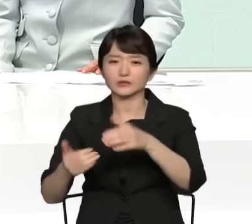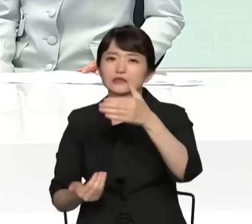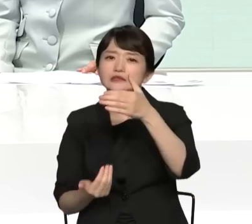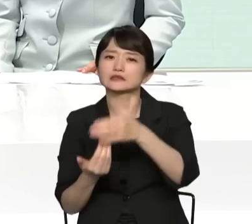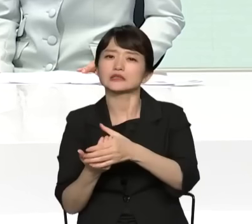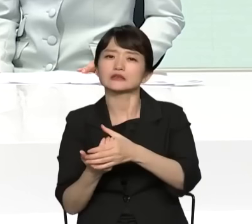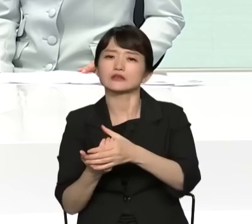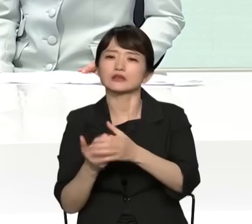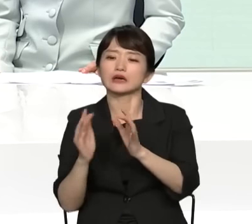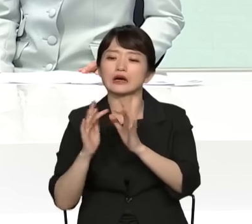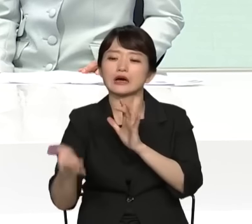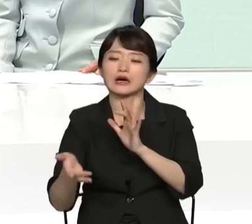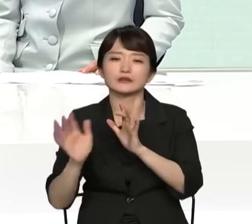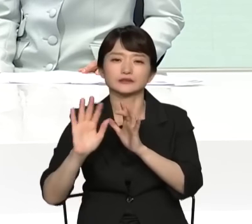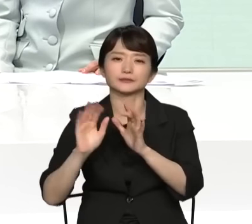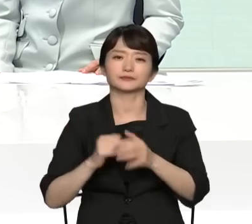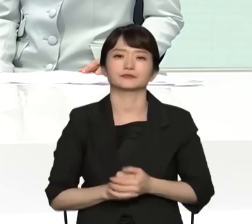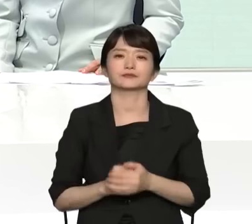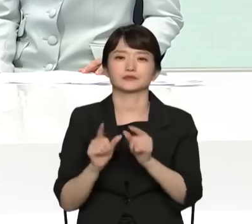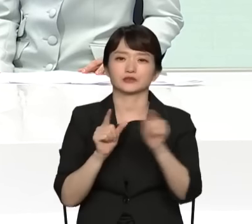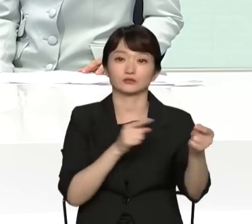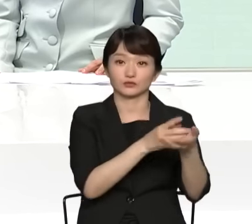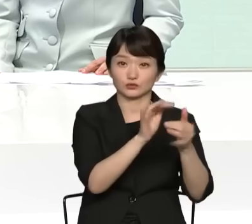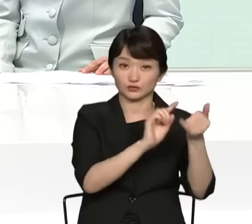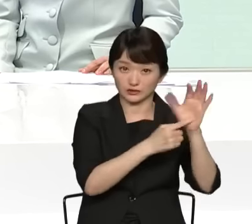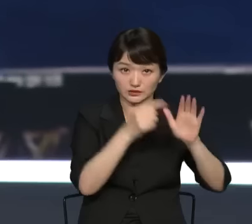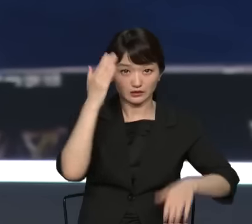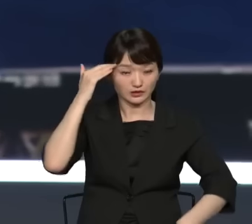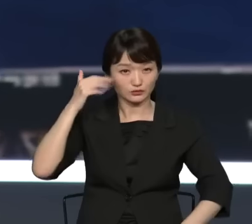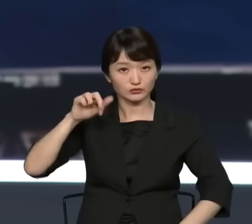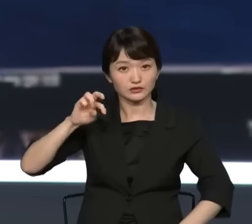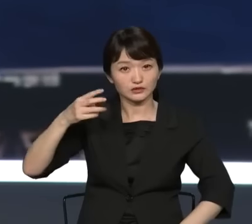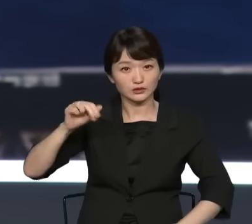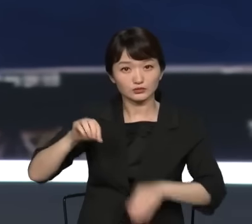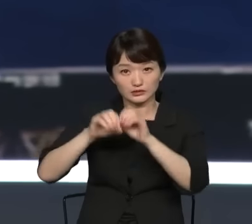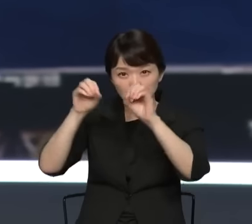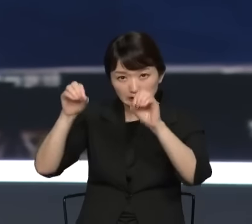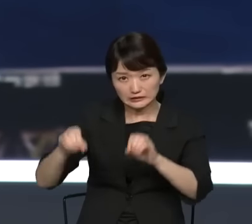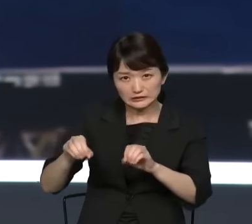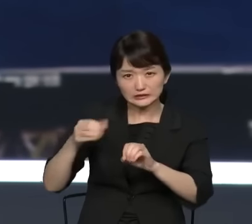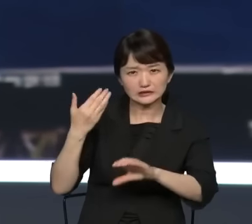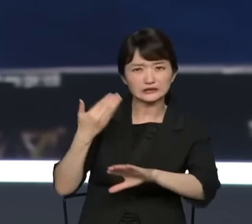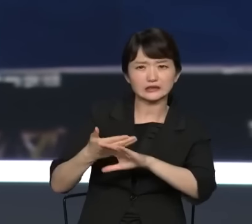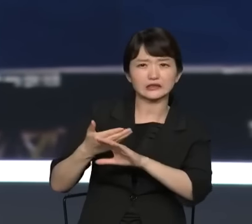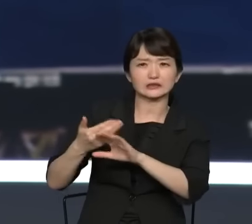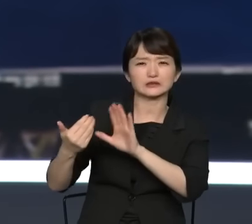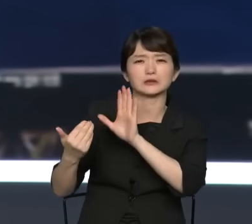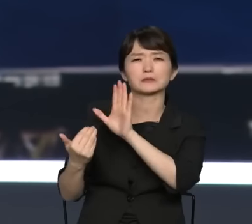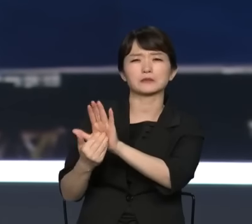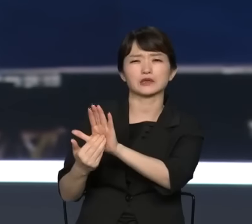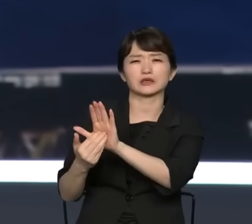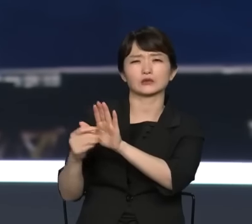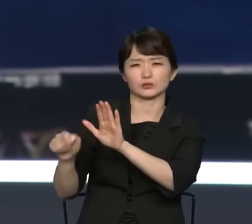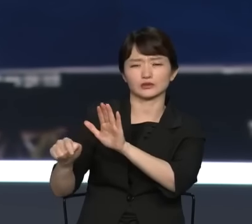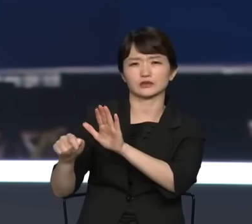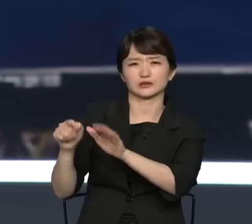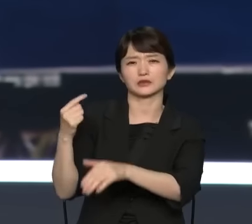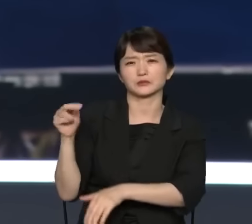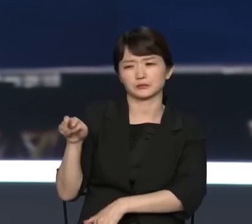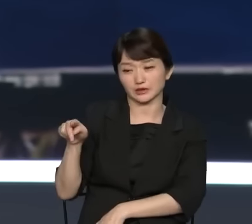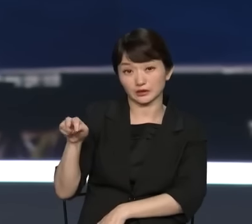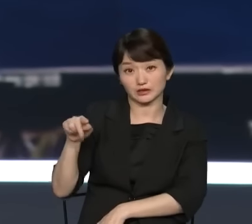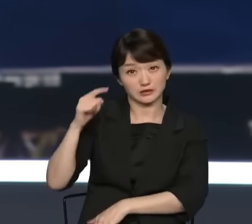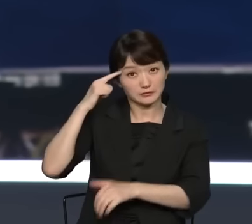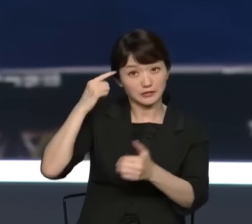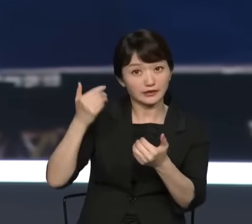피해 갔습니다 일부 전문가들은 국내 클라우드 시스템이 폐쇄적이고 경직돼 있다 이렇게 지적하는데 역설적으로